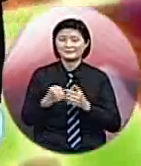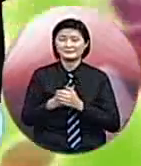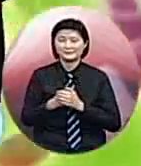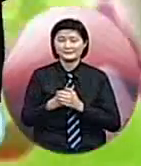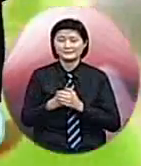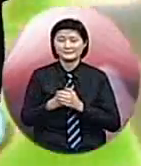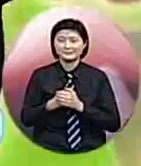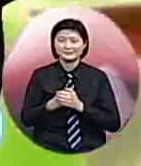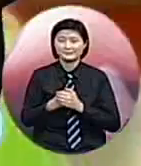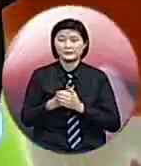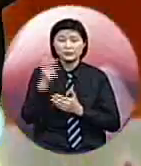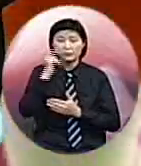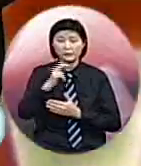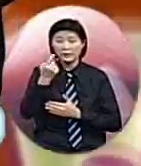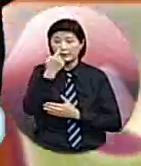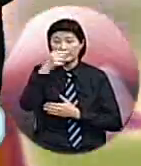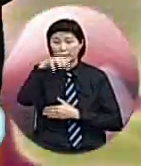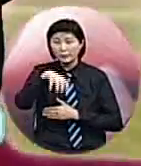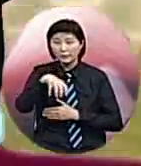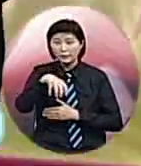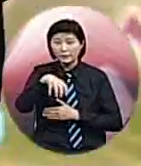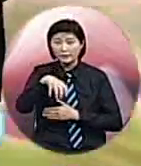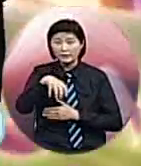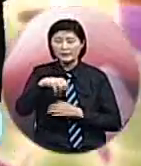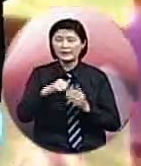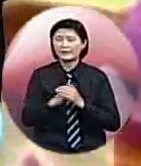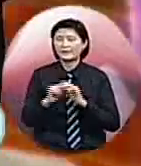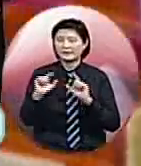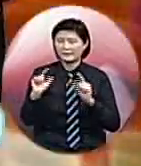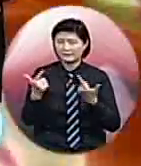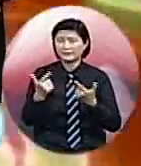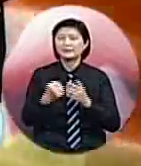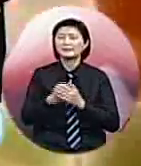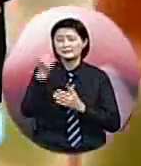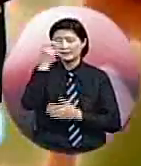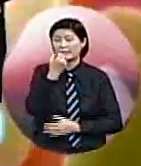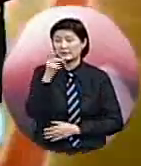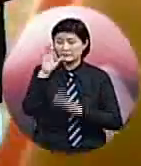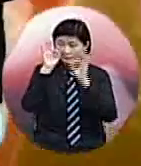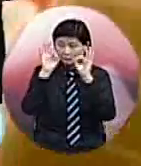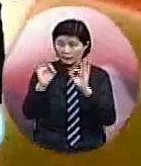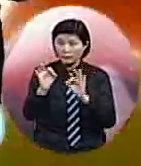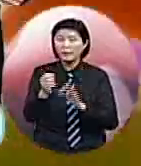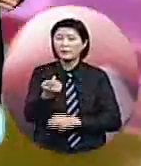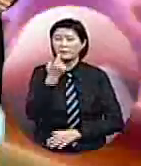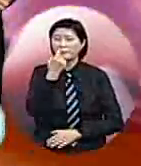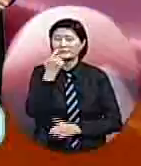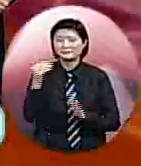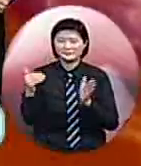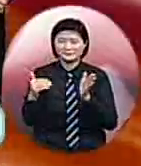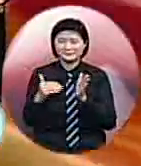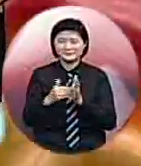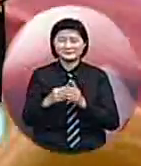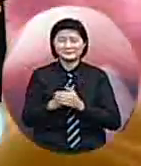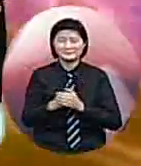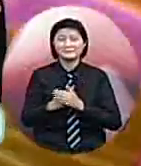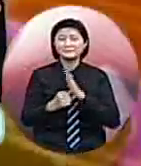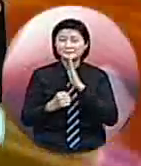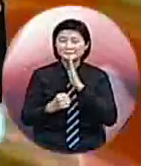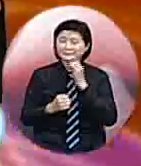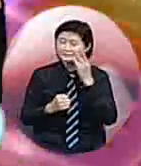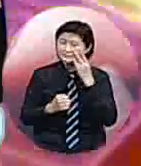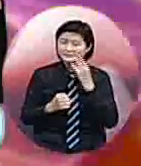안 불렀는데 노래 교실? 예, 예, 아니요, 내가 텔레비 노는 거 배웠어요. 아, 텔레비만 아, 나온 거 TV죠. 보고도 그냥 배우셨네. 네.